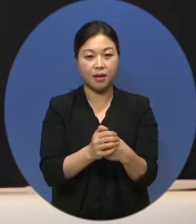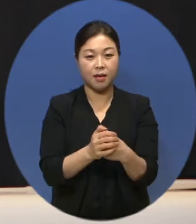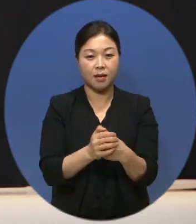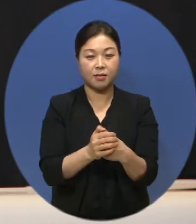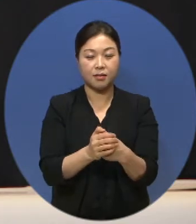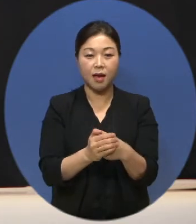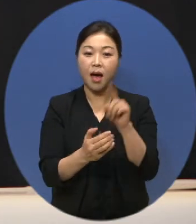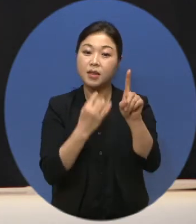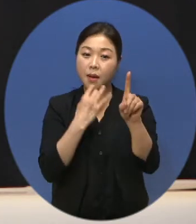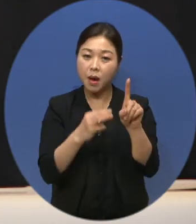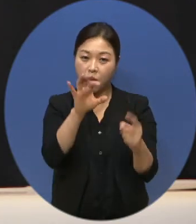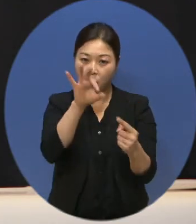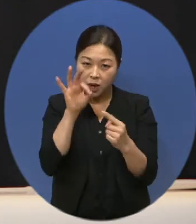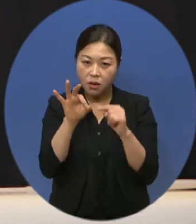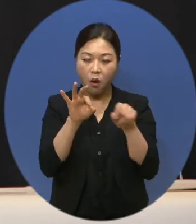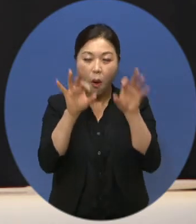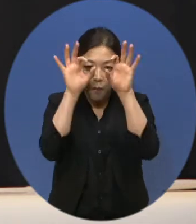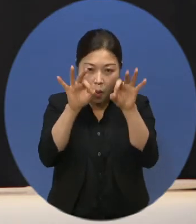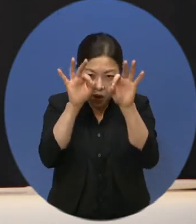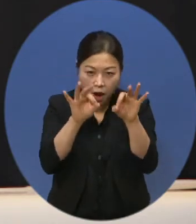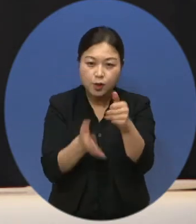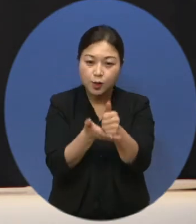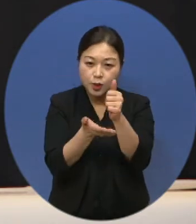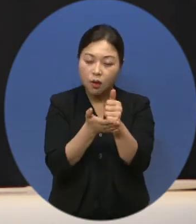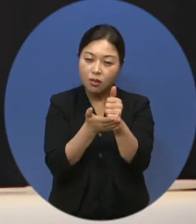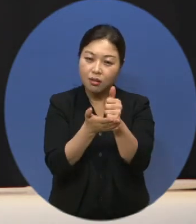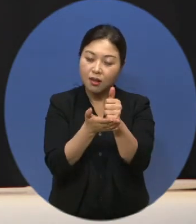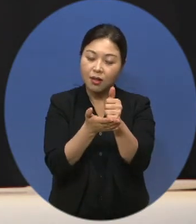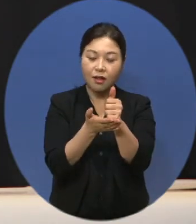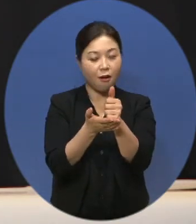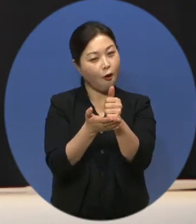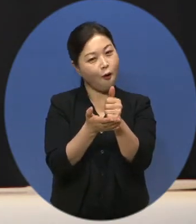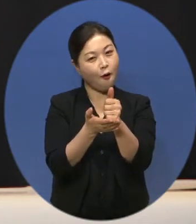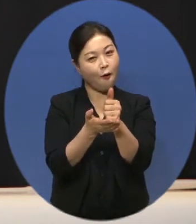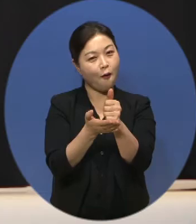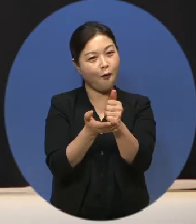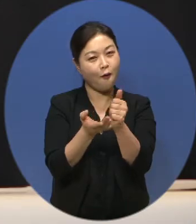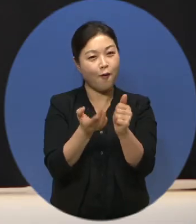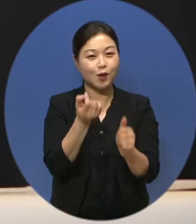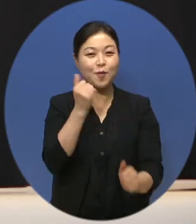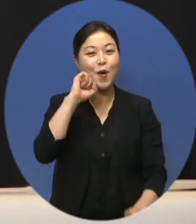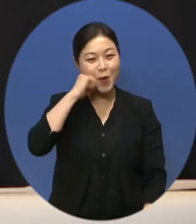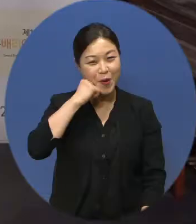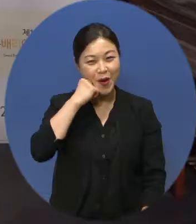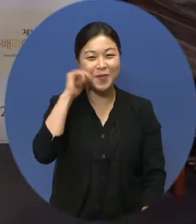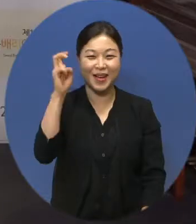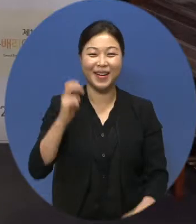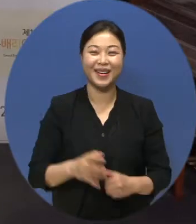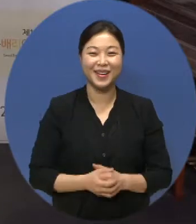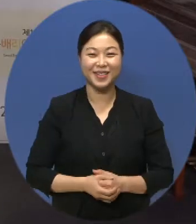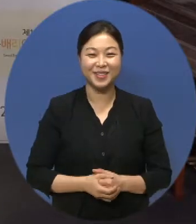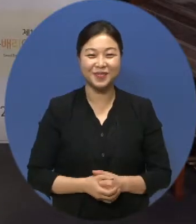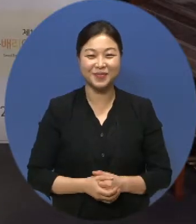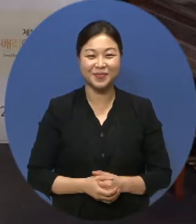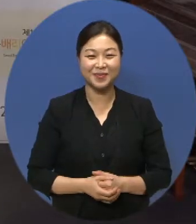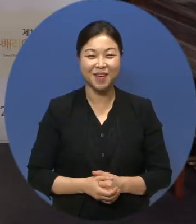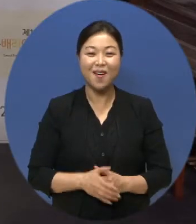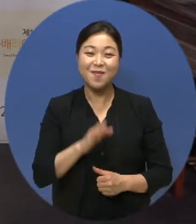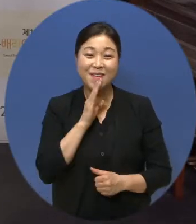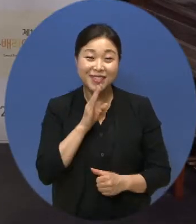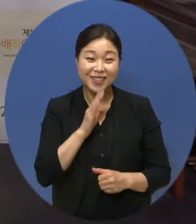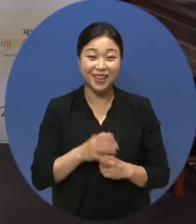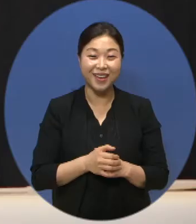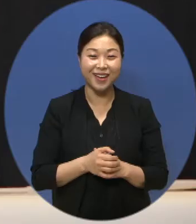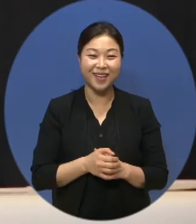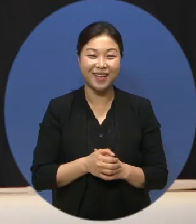꼭 봐서 추천드리기가 조금 안 될 것 같아요. 세 작품 다 좋아가지고 안 될 것